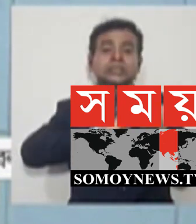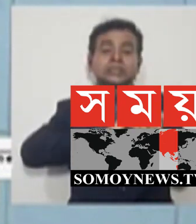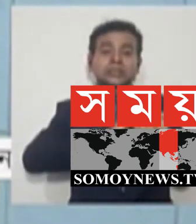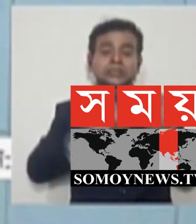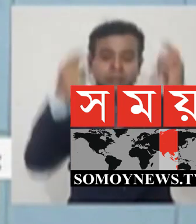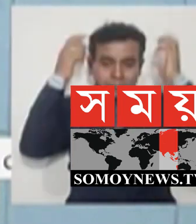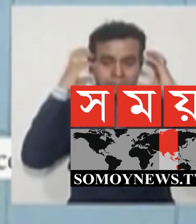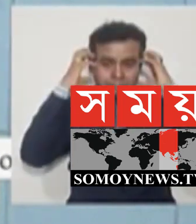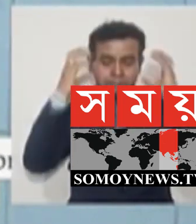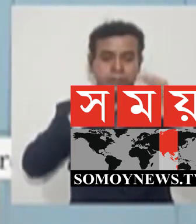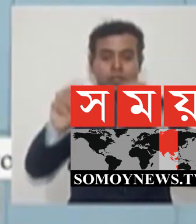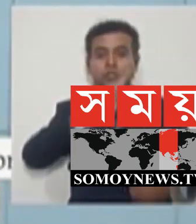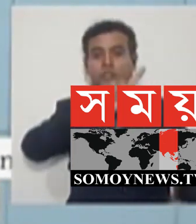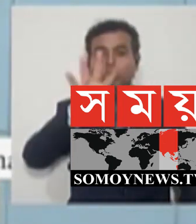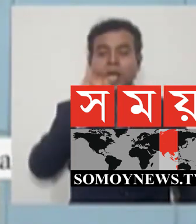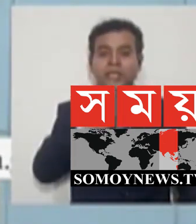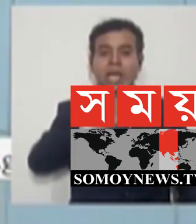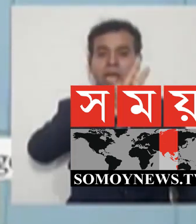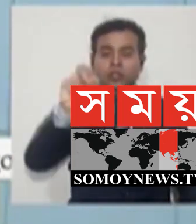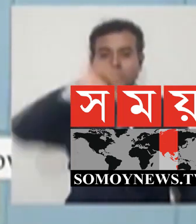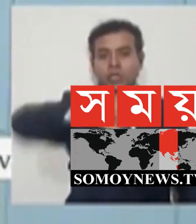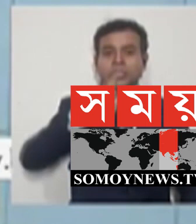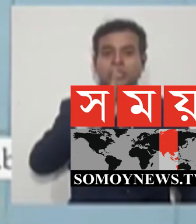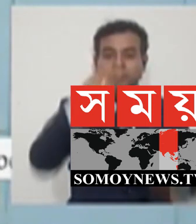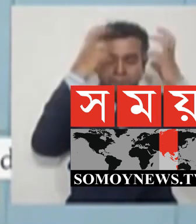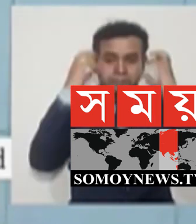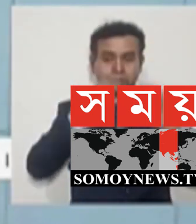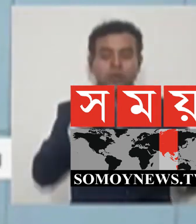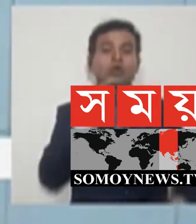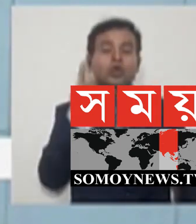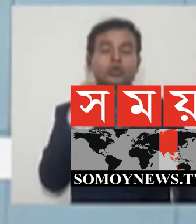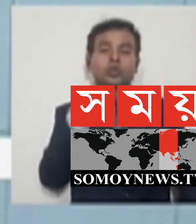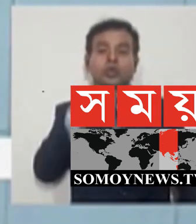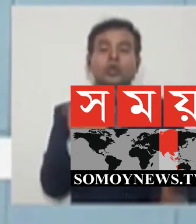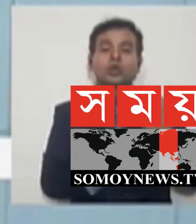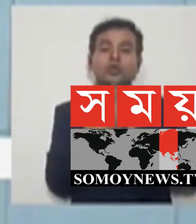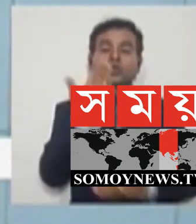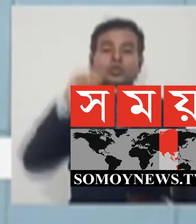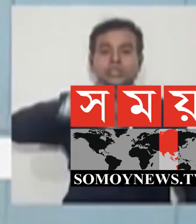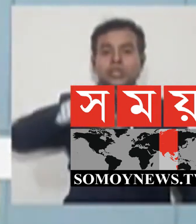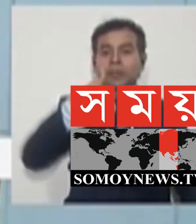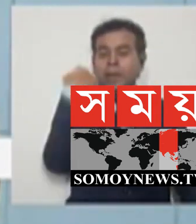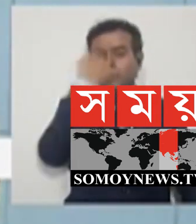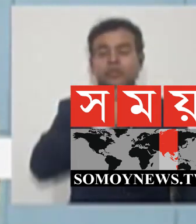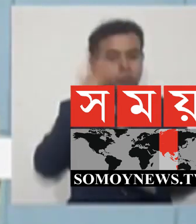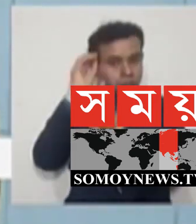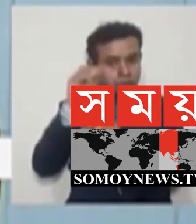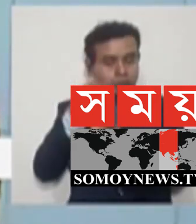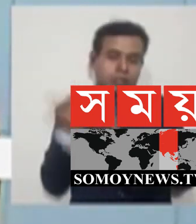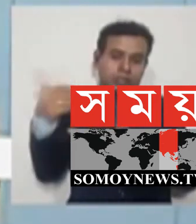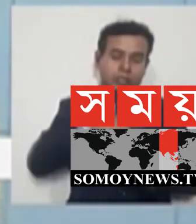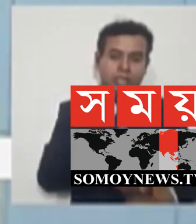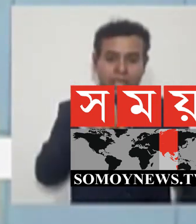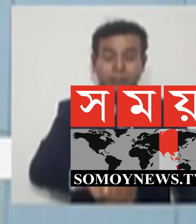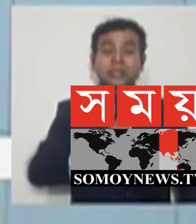14,897, গত 24 ঘন্টায় নতুন প্রশিক্ষণ নিয়েছে 96 জন এবং বর্তমানে স্বেচ্ছাভিত্তিতে সেবা দিচ্ছেন